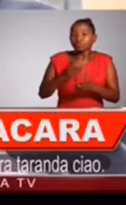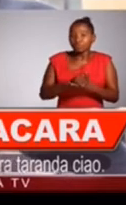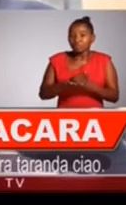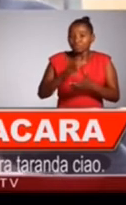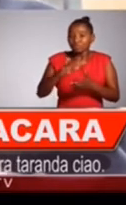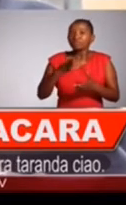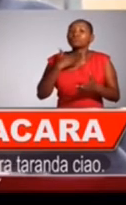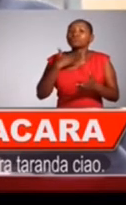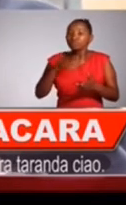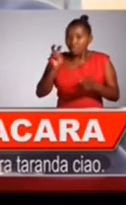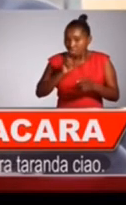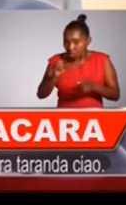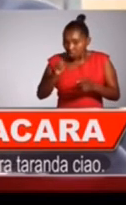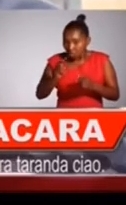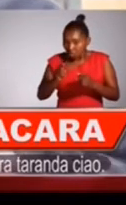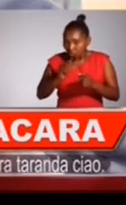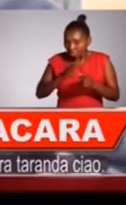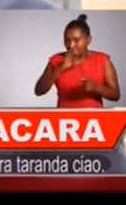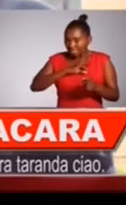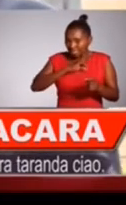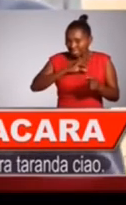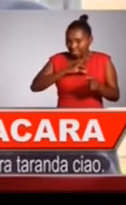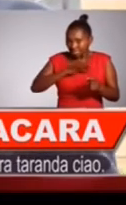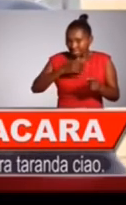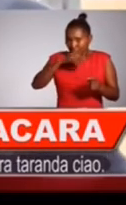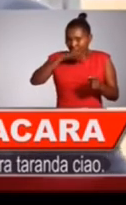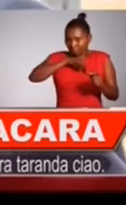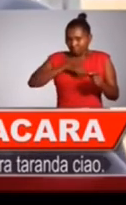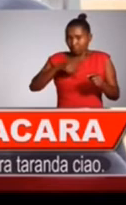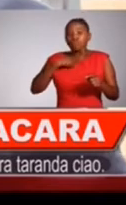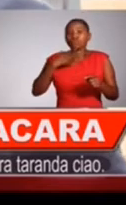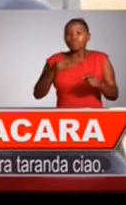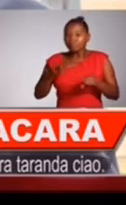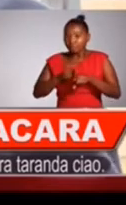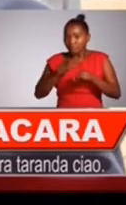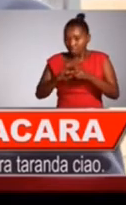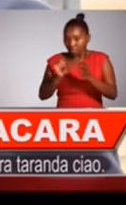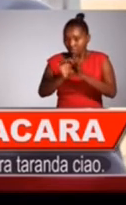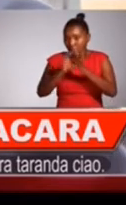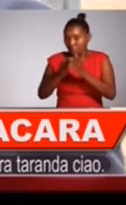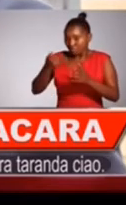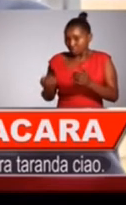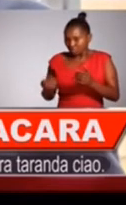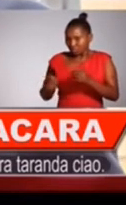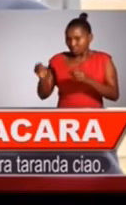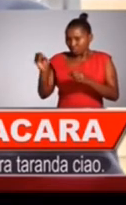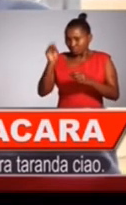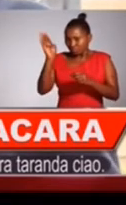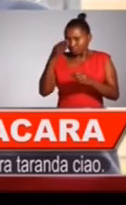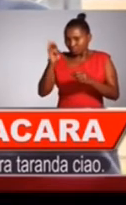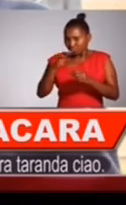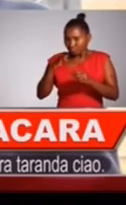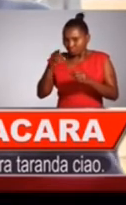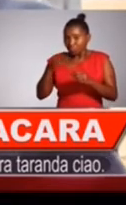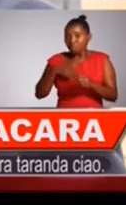Iyo ndiyo wanatikana kuangalia passion yake Afuate iyo Kwa mfano mimi nilianza kuchora nikio mdogo Hii likuwa passion kutoka nikio